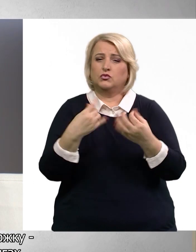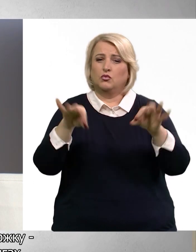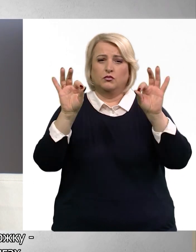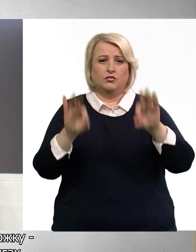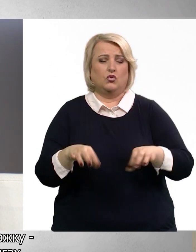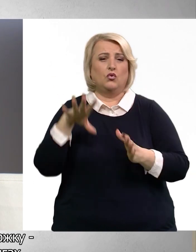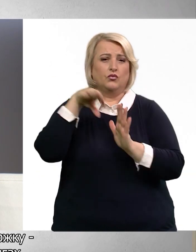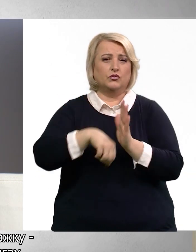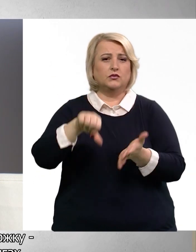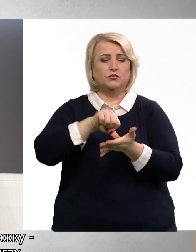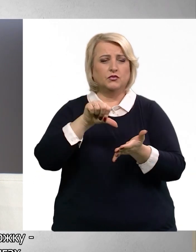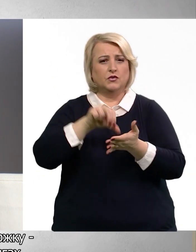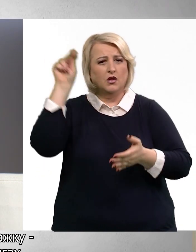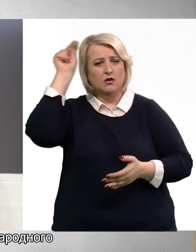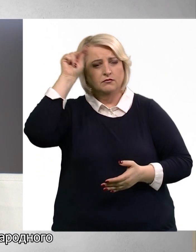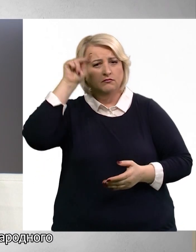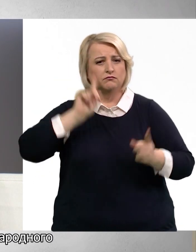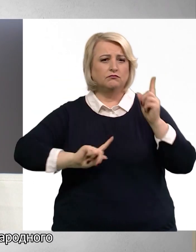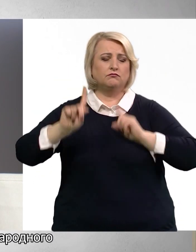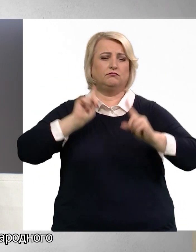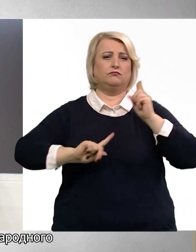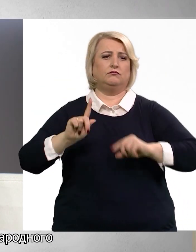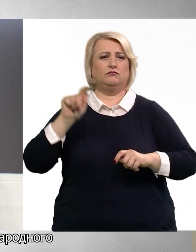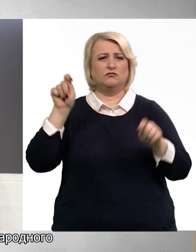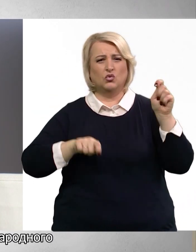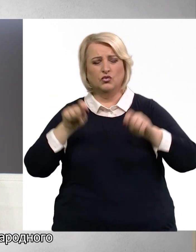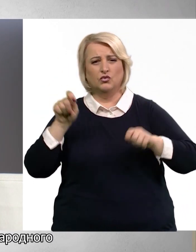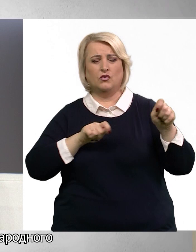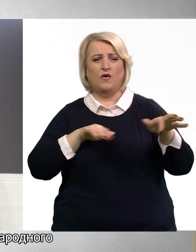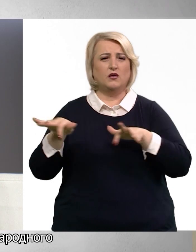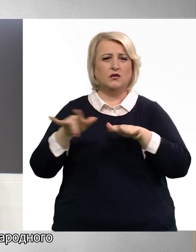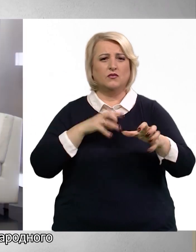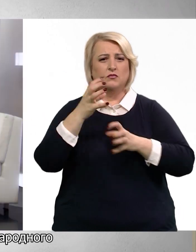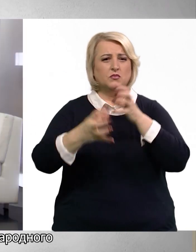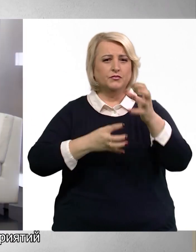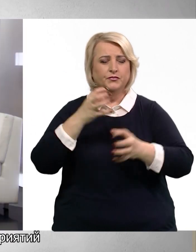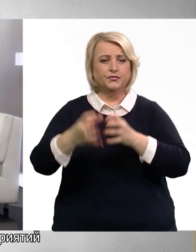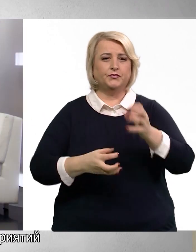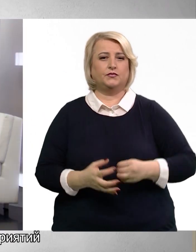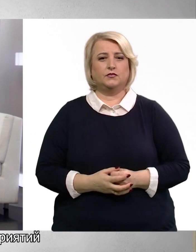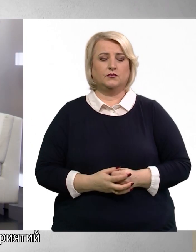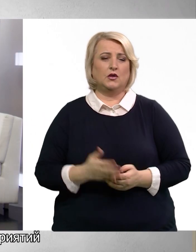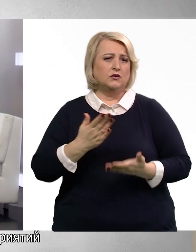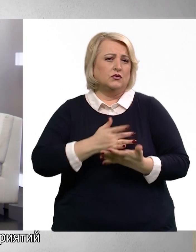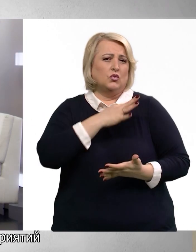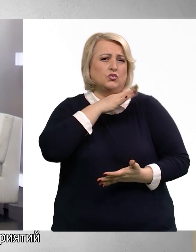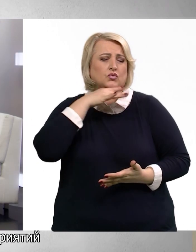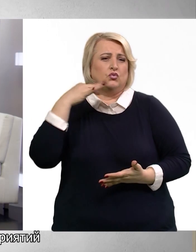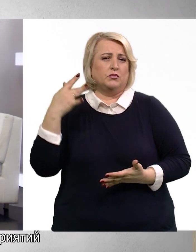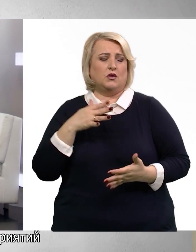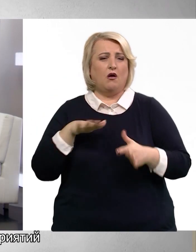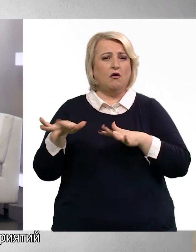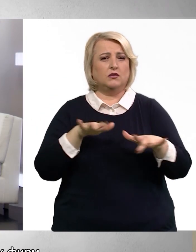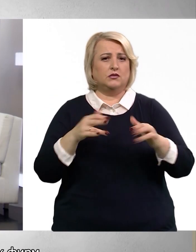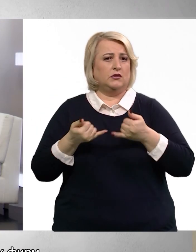participări la training-uri, participări la activități internaționale. Sunt o sumedenie de activități